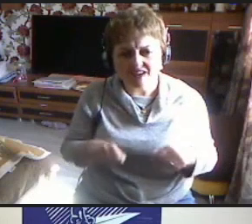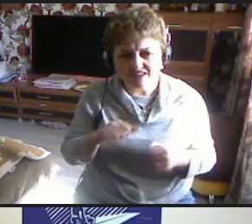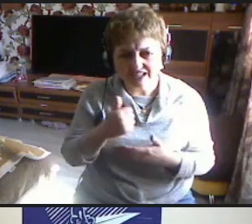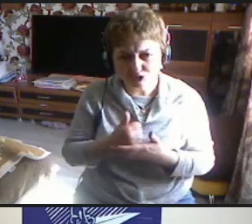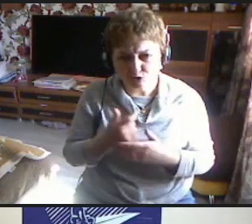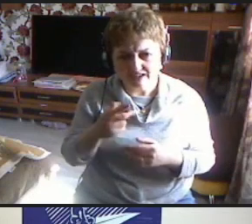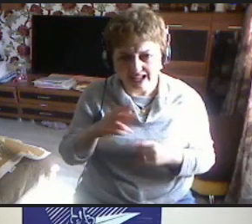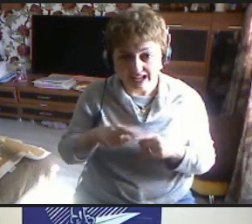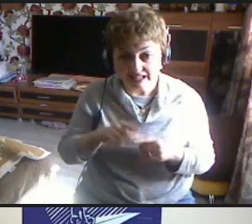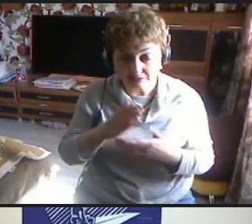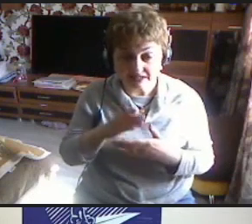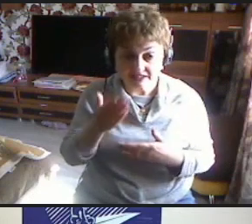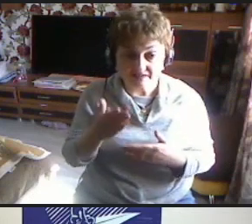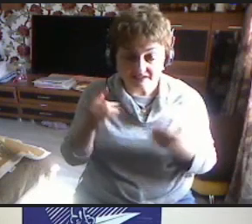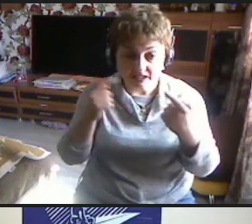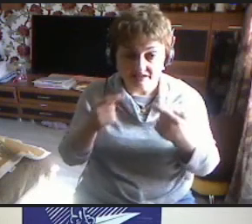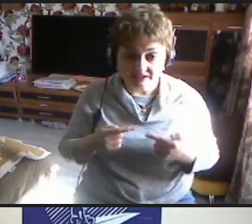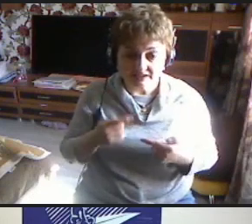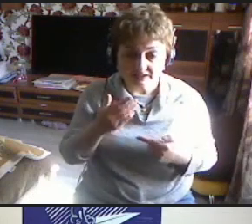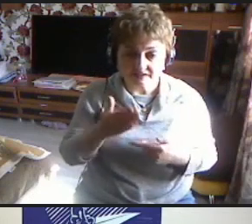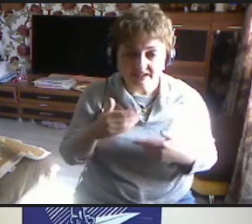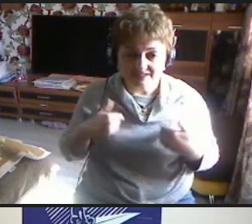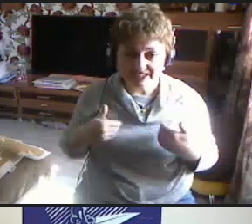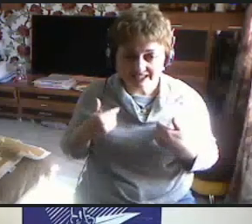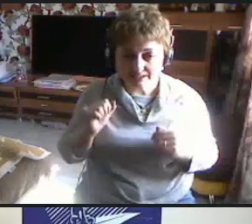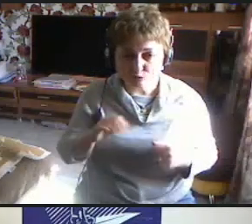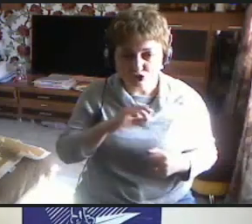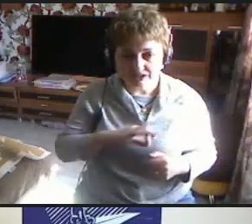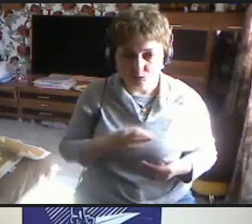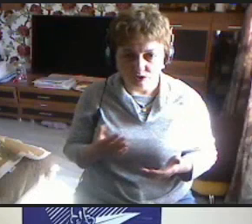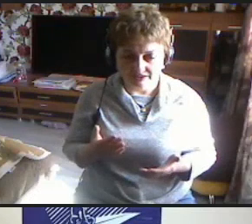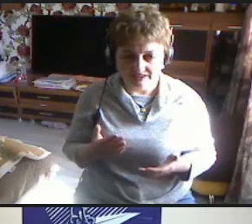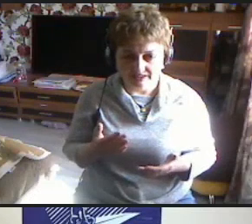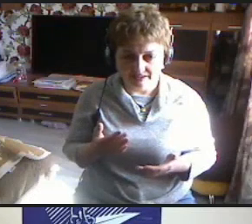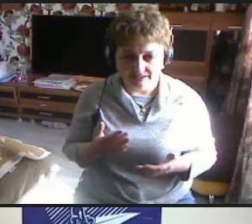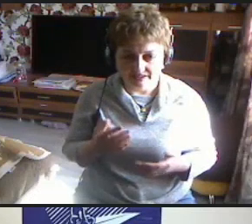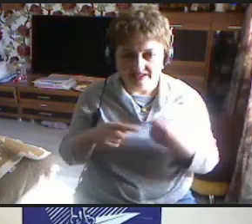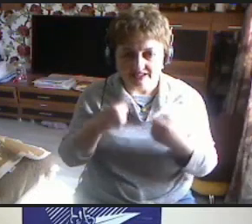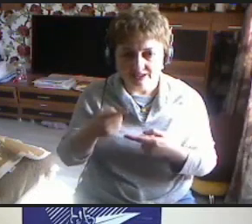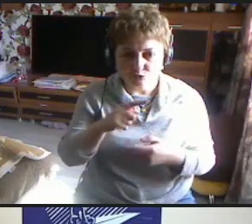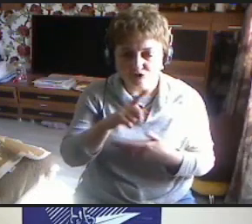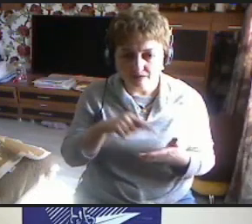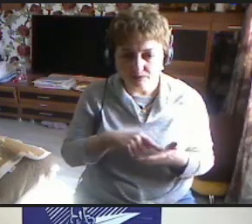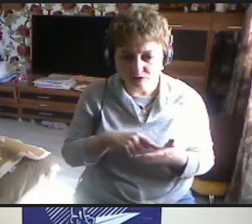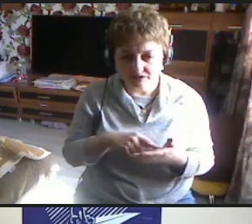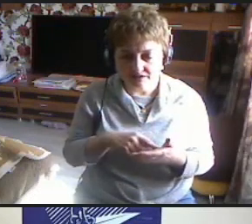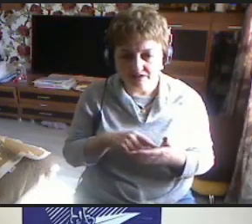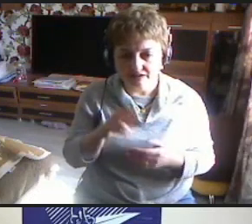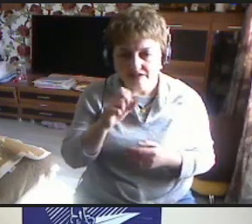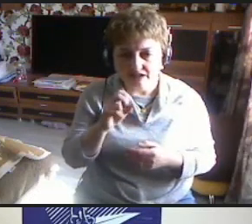можете эффективно их использовать. Так, следующий вопрос, Данил